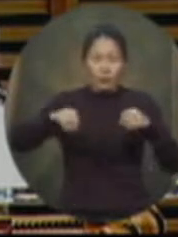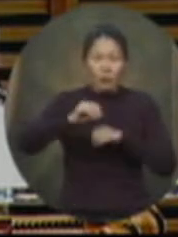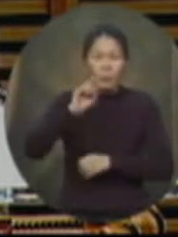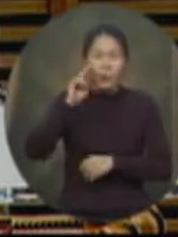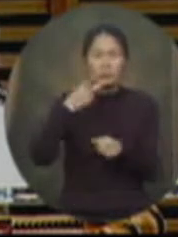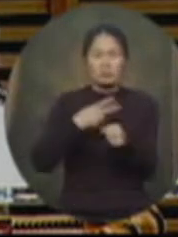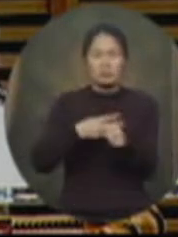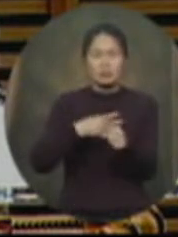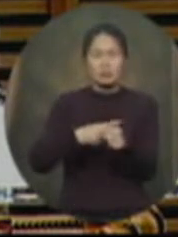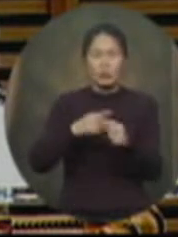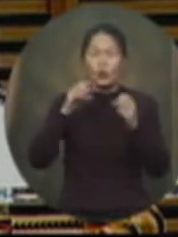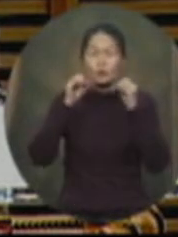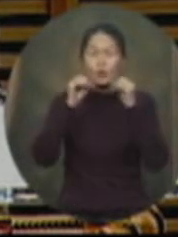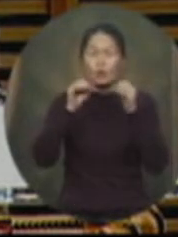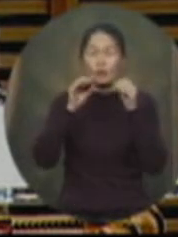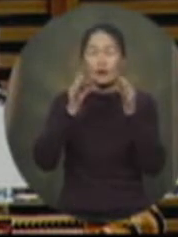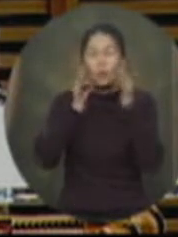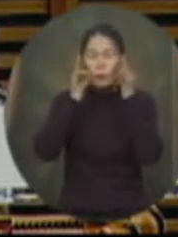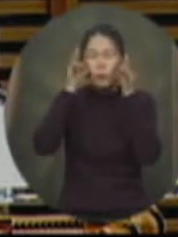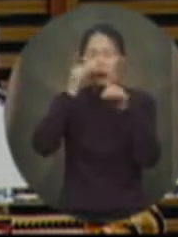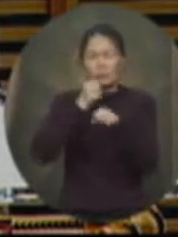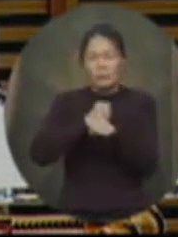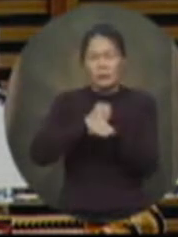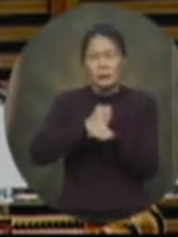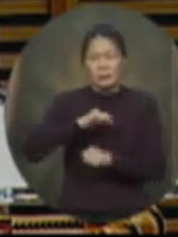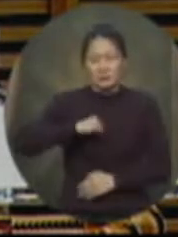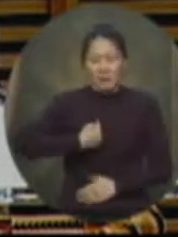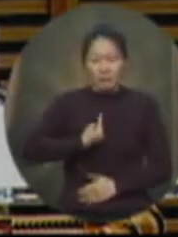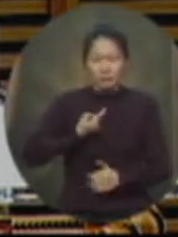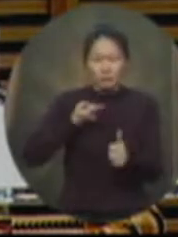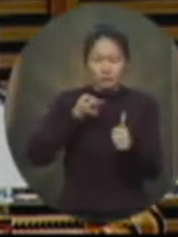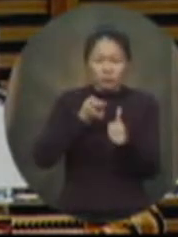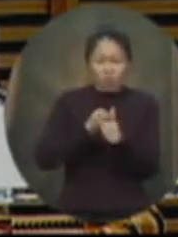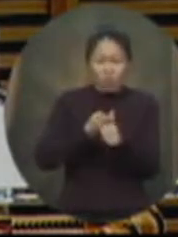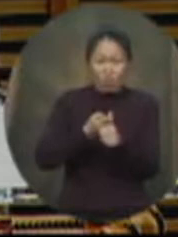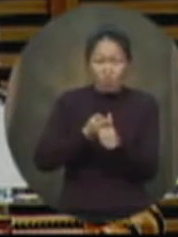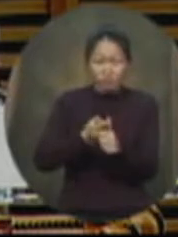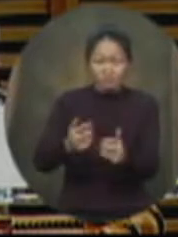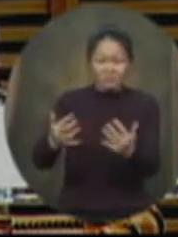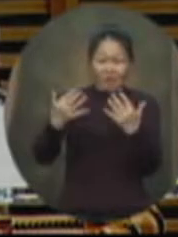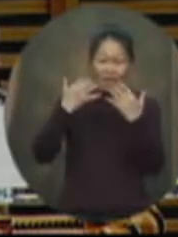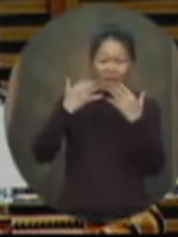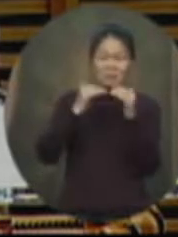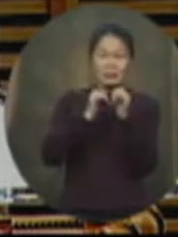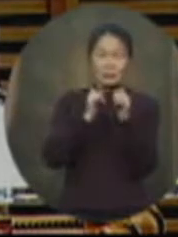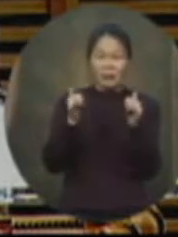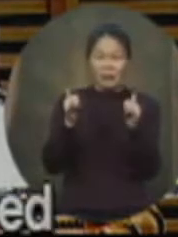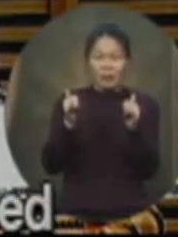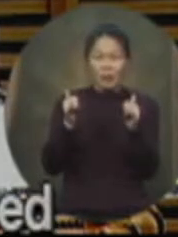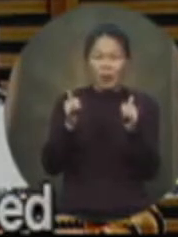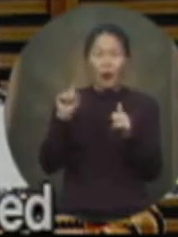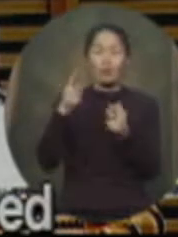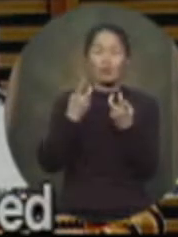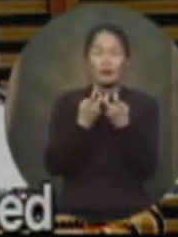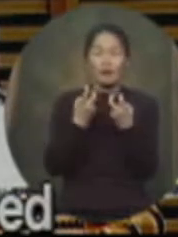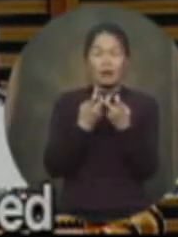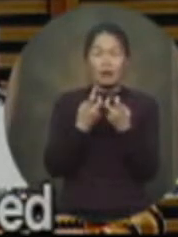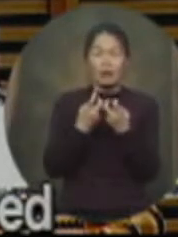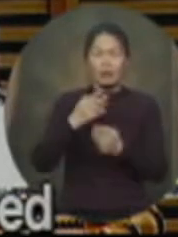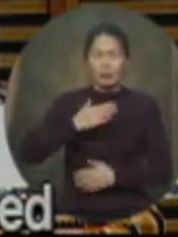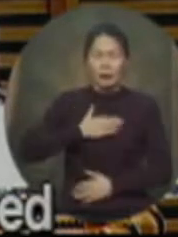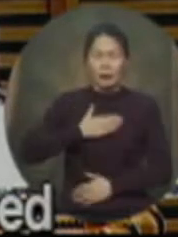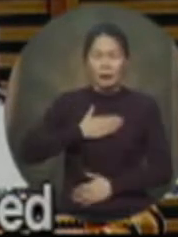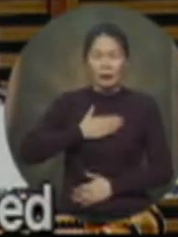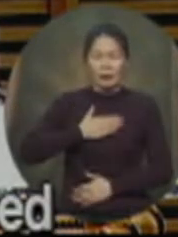전도를 하려고 합니다 자기를 죽이려고 나 갈려 듣는 사람들에게 어떻게 하면 내가